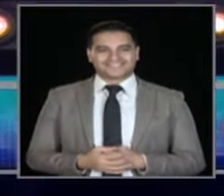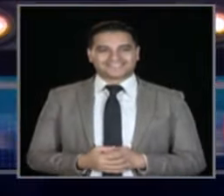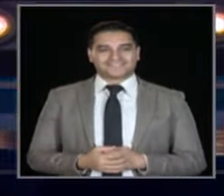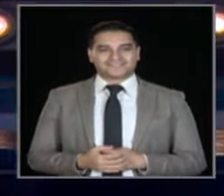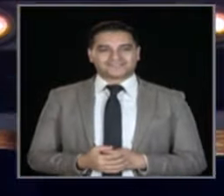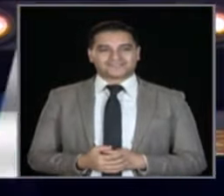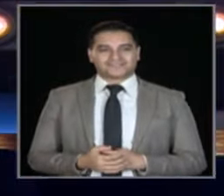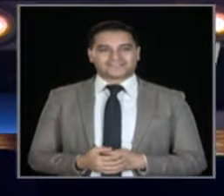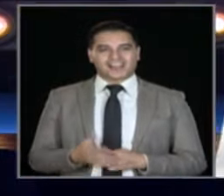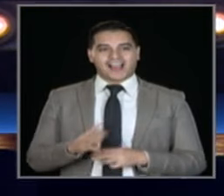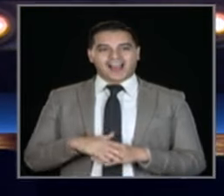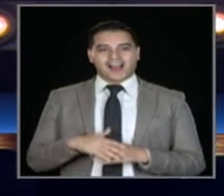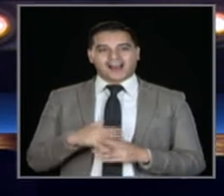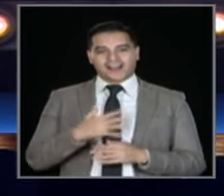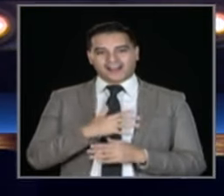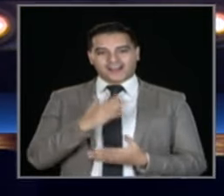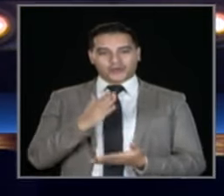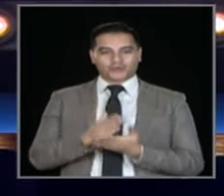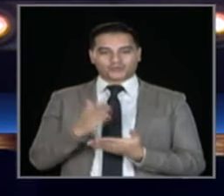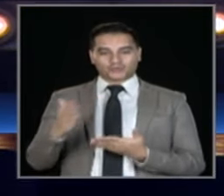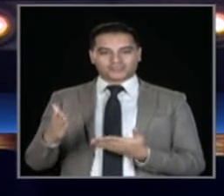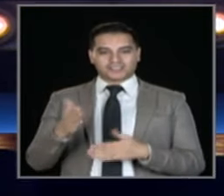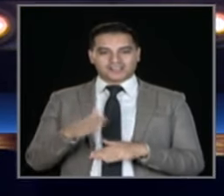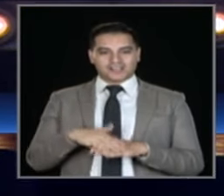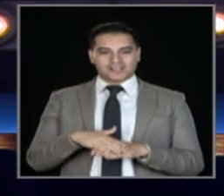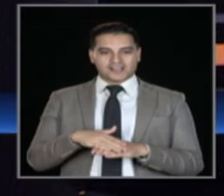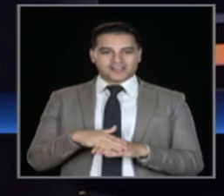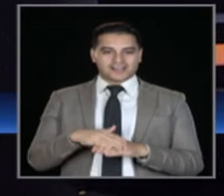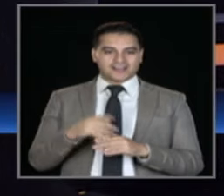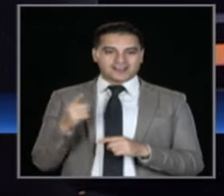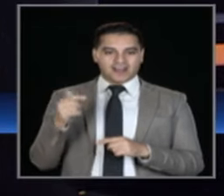على الحدود ما بين رود آيلند